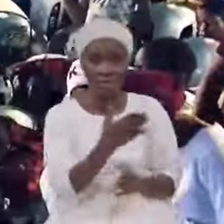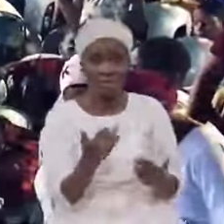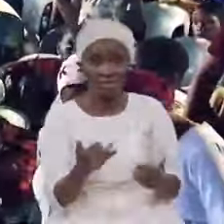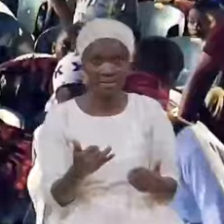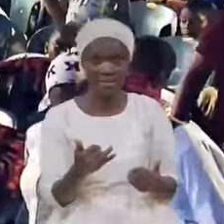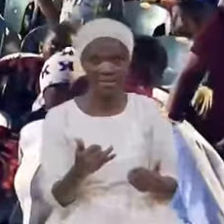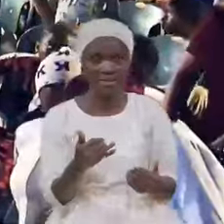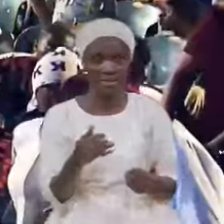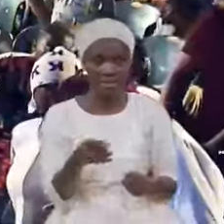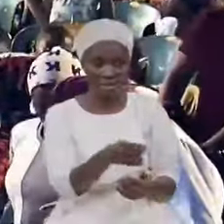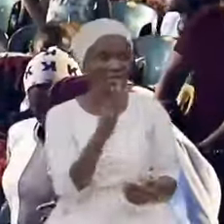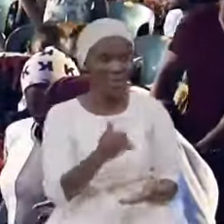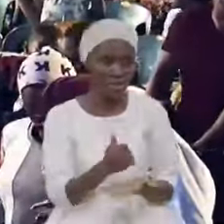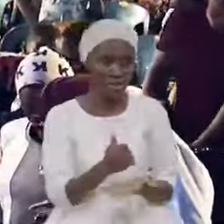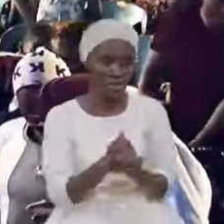et prendre les détails.